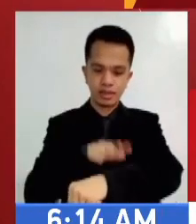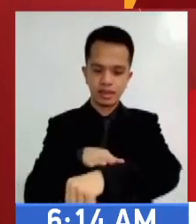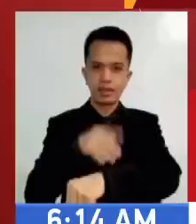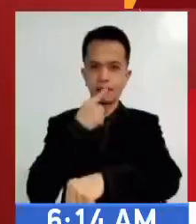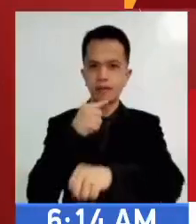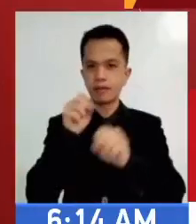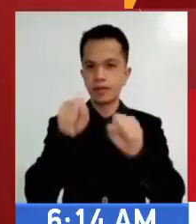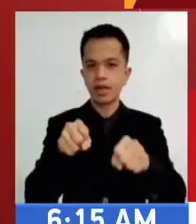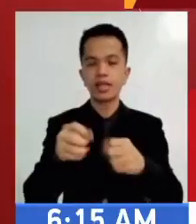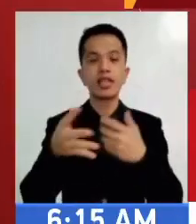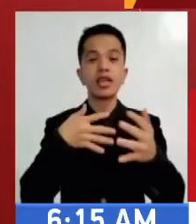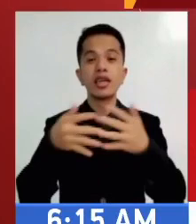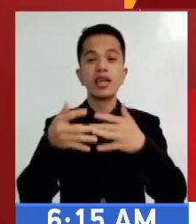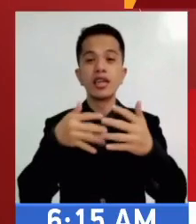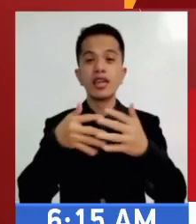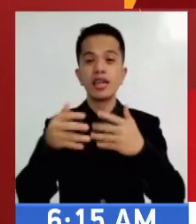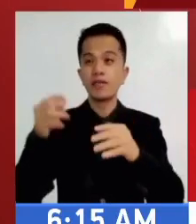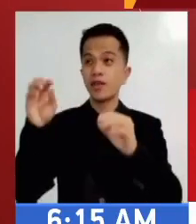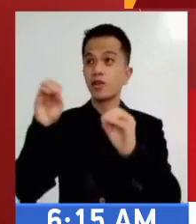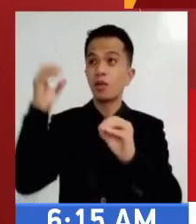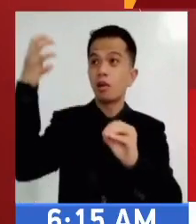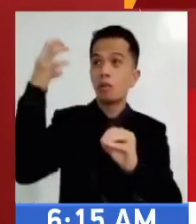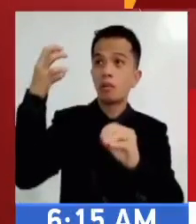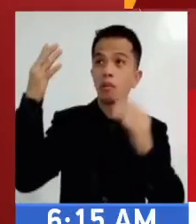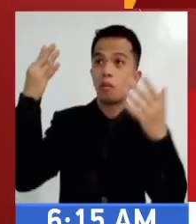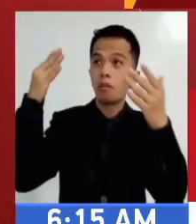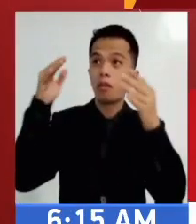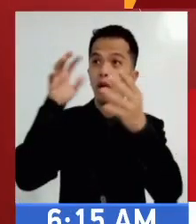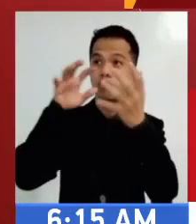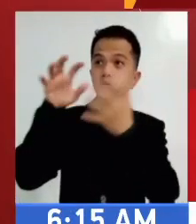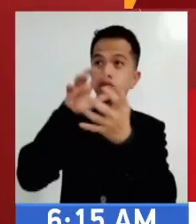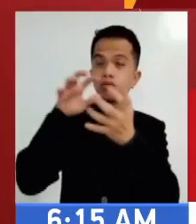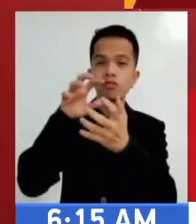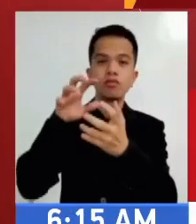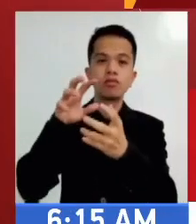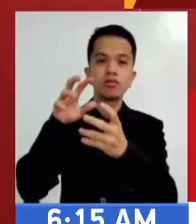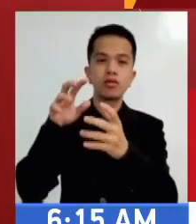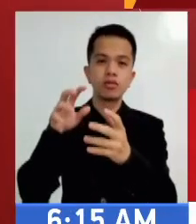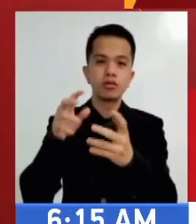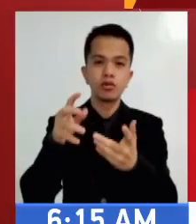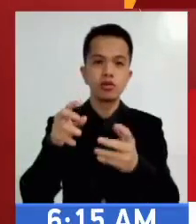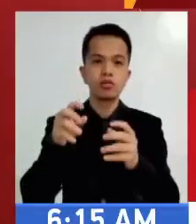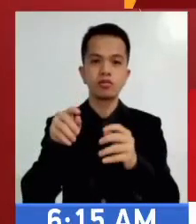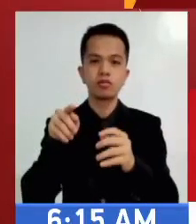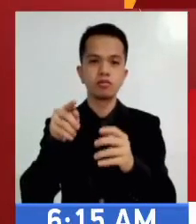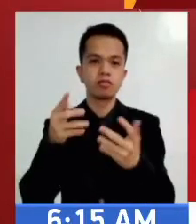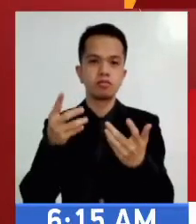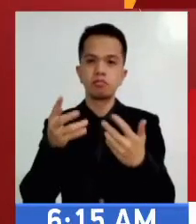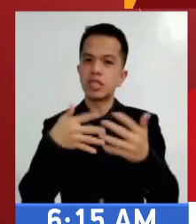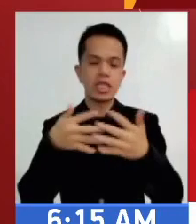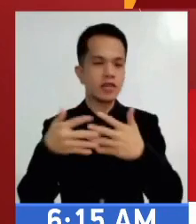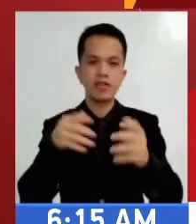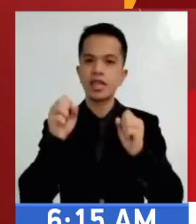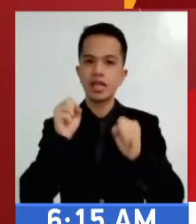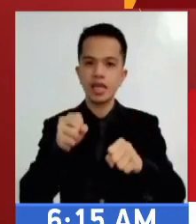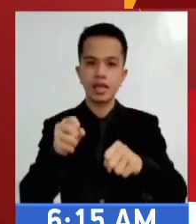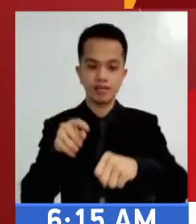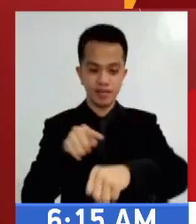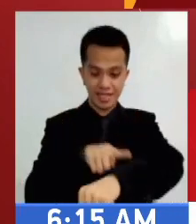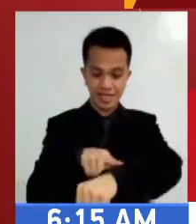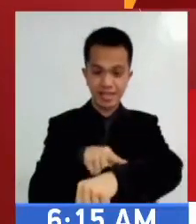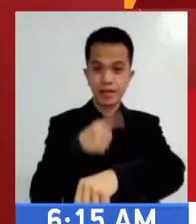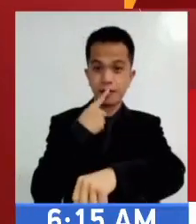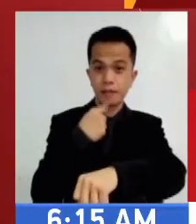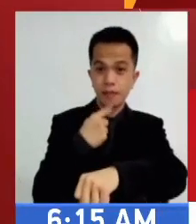pwedeng mauwi sa sunburn. After 20 minutes under the sun, nag-uumpisa na magkaroon ng mga redness na hindi mo nakikita,